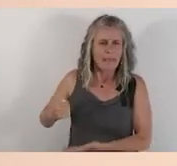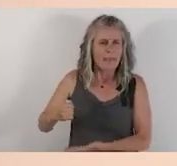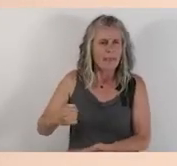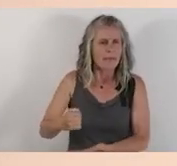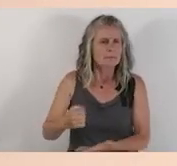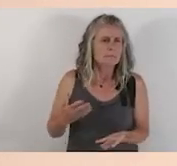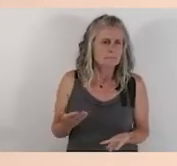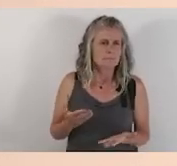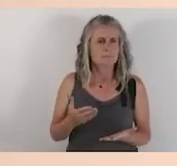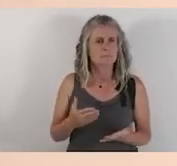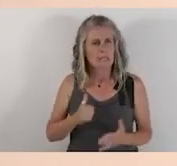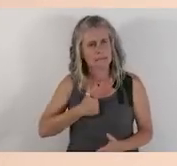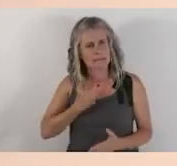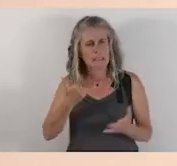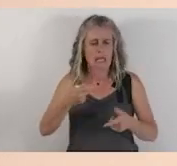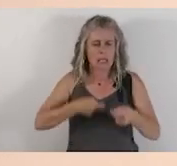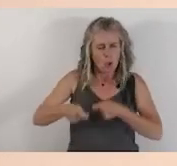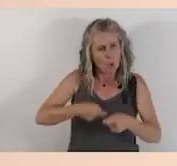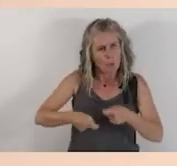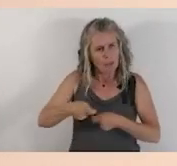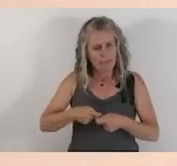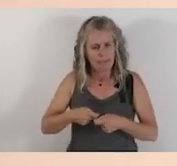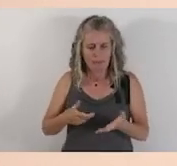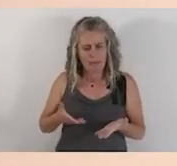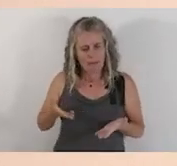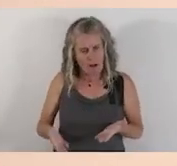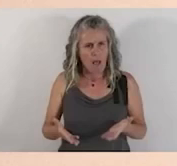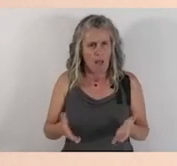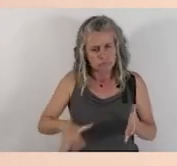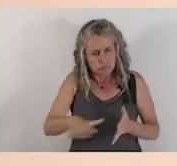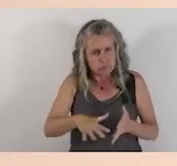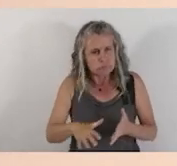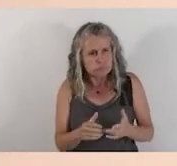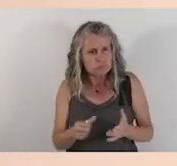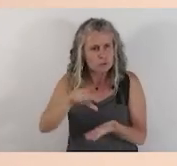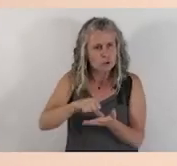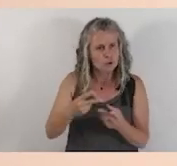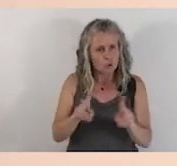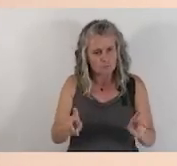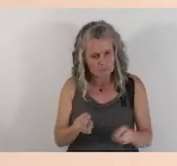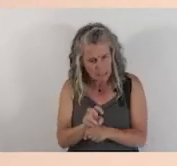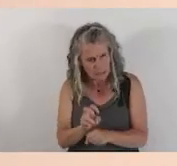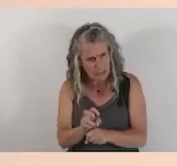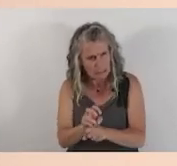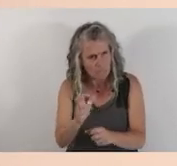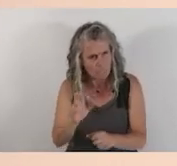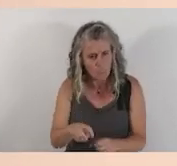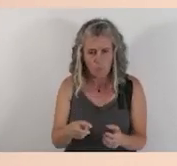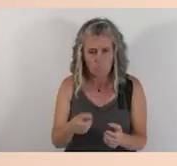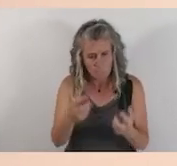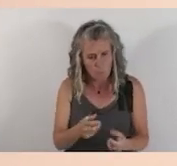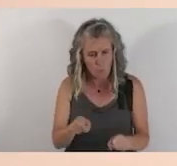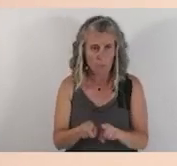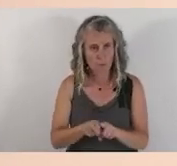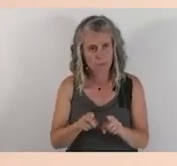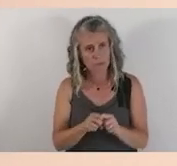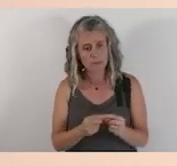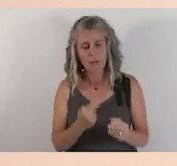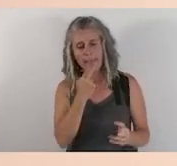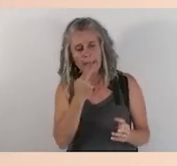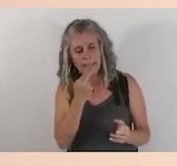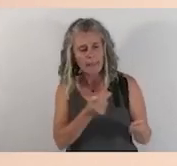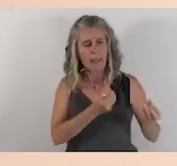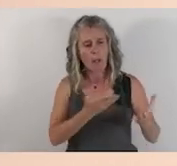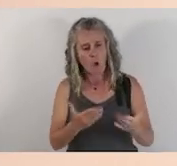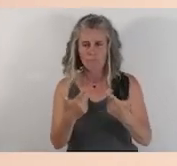commerce de proximité dans son hyper-centre-ville, d'y favoriser le développement d'une offre diversifiée de qualité.